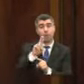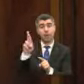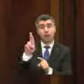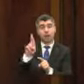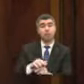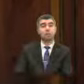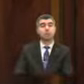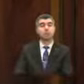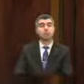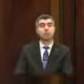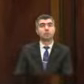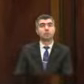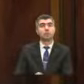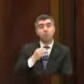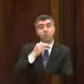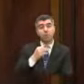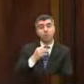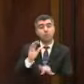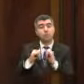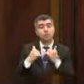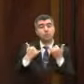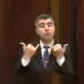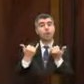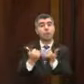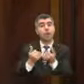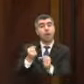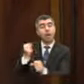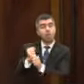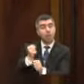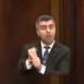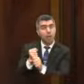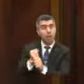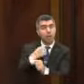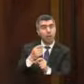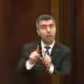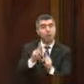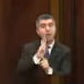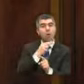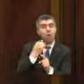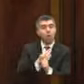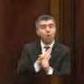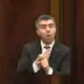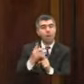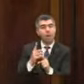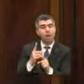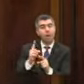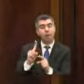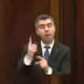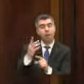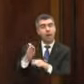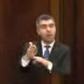حتى على تنظيم مناظرة وطنية حول التشغيل، فكان على الحكومة أن تنجز مسبقا